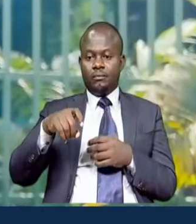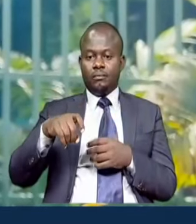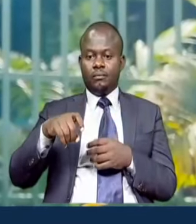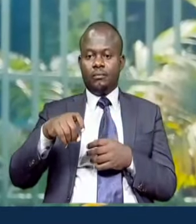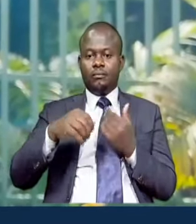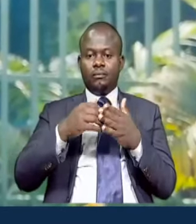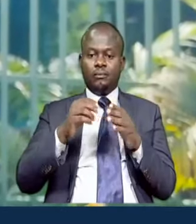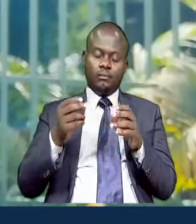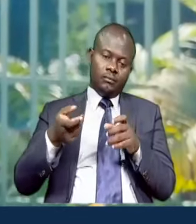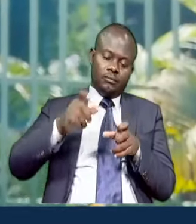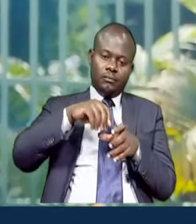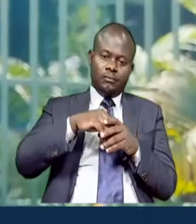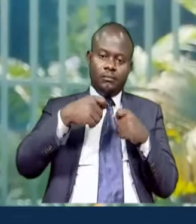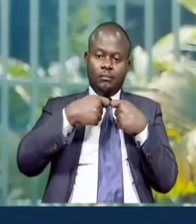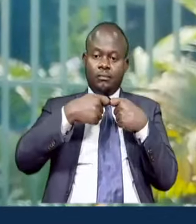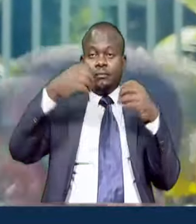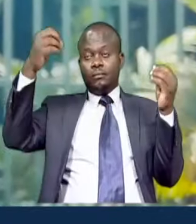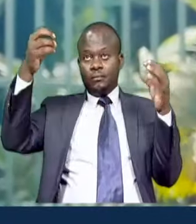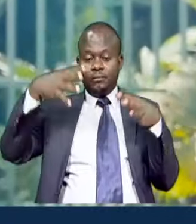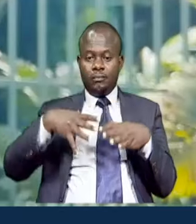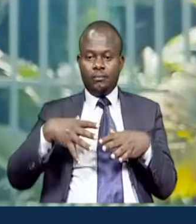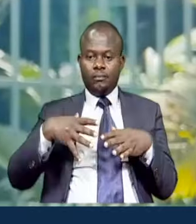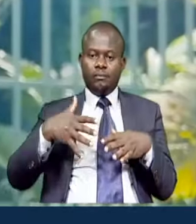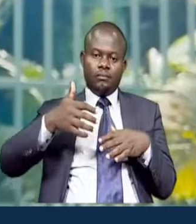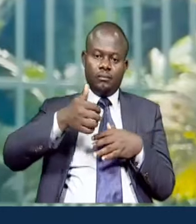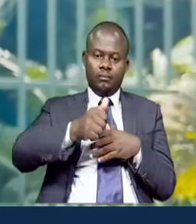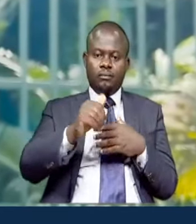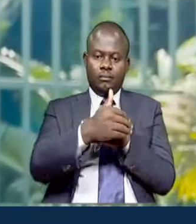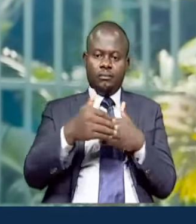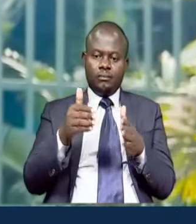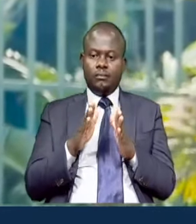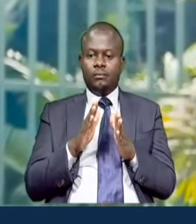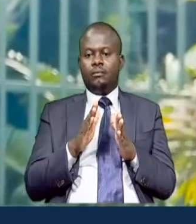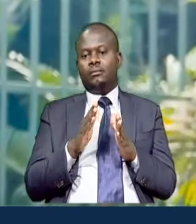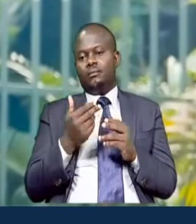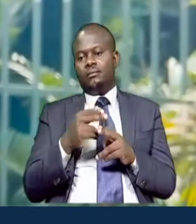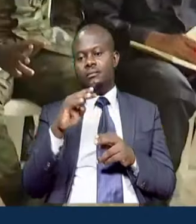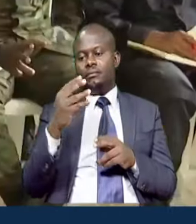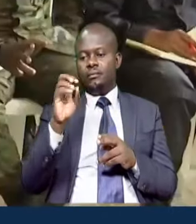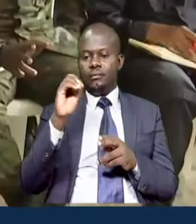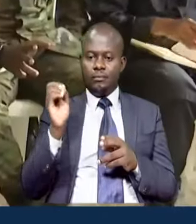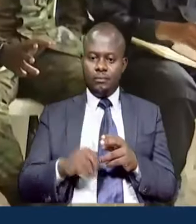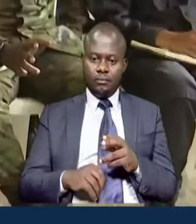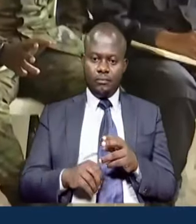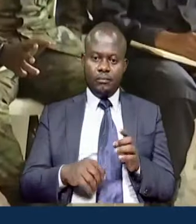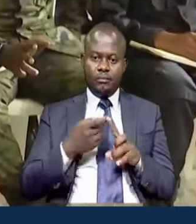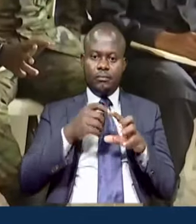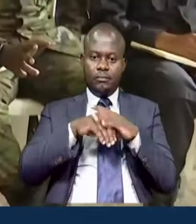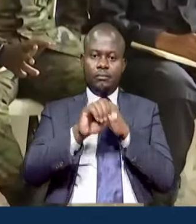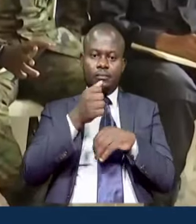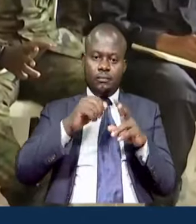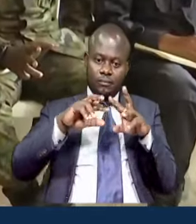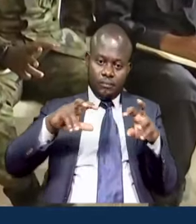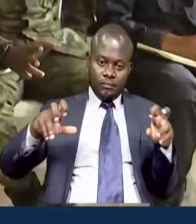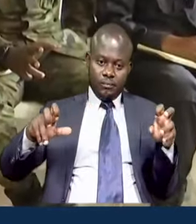ko twongeraho umuriro w'amashanyarazi ibyo byumba ni 40%. Ibyavuye mu gikorwa cyo